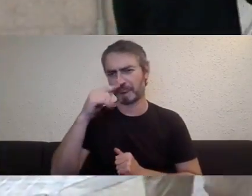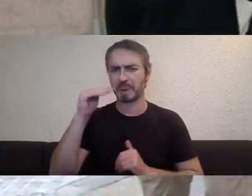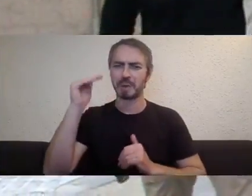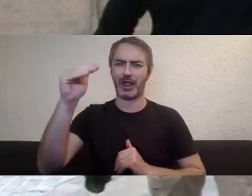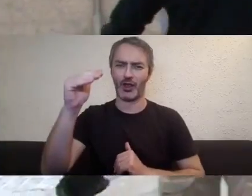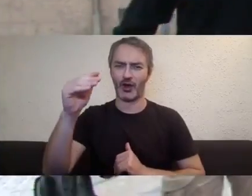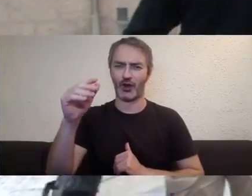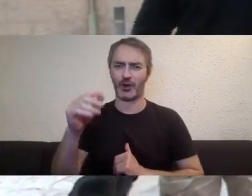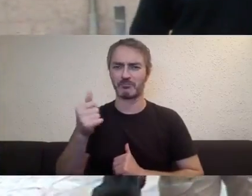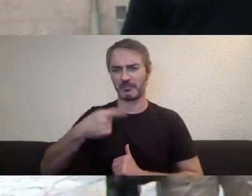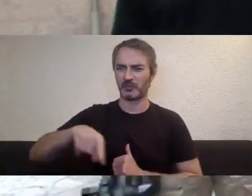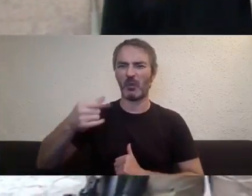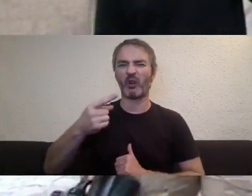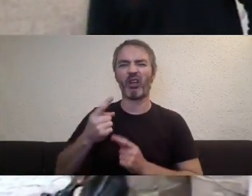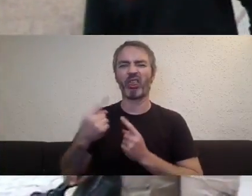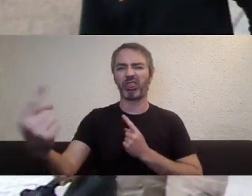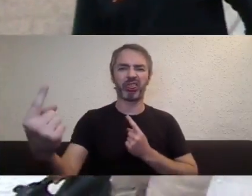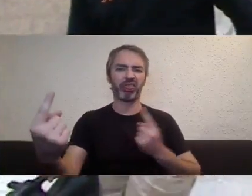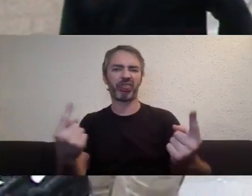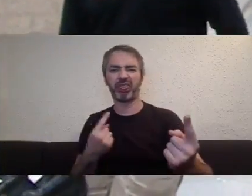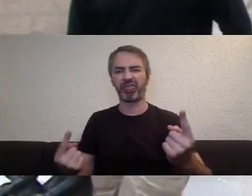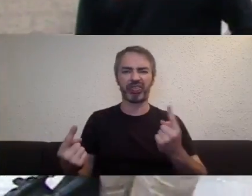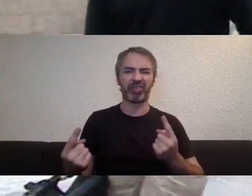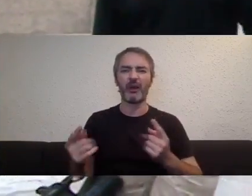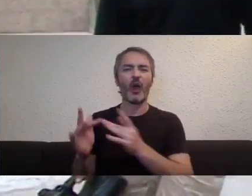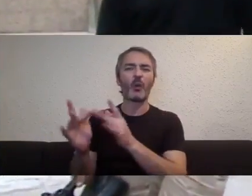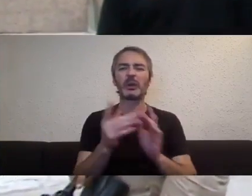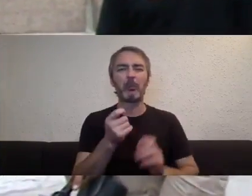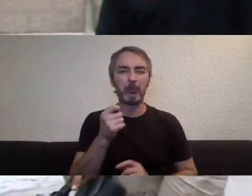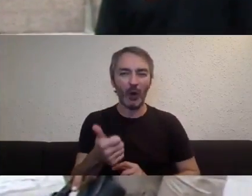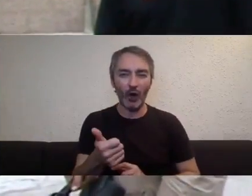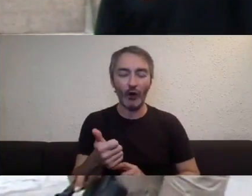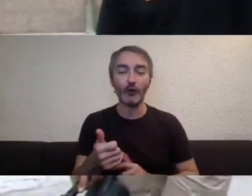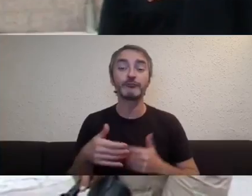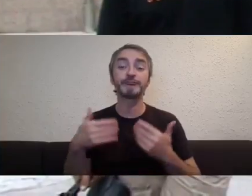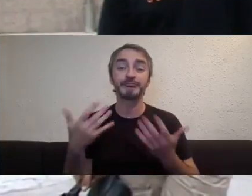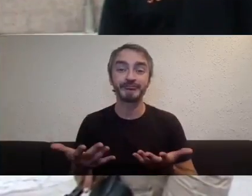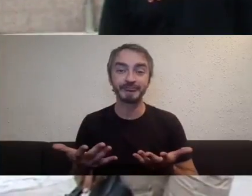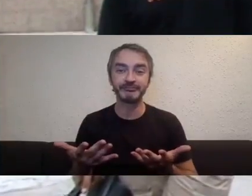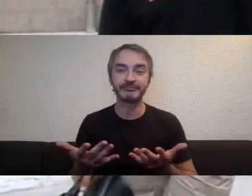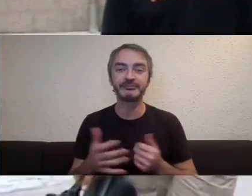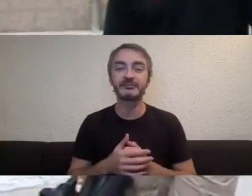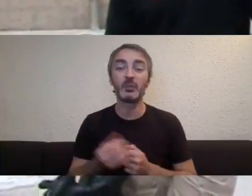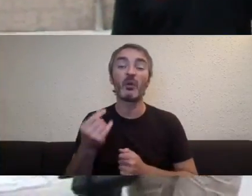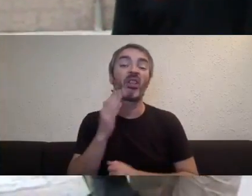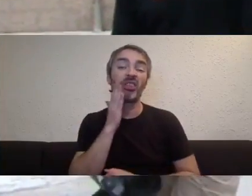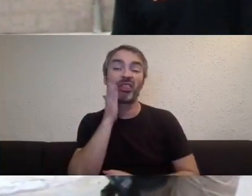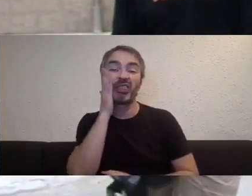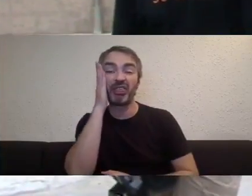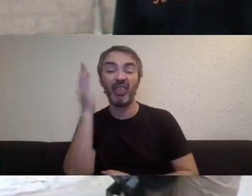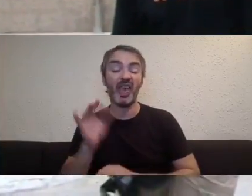vam fer, diguem-ne, les curetilles, vam tornar a juntar gent que estava molt desperdigats, que no estàvem gaire per la